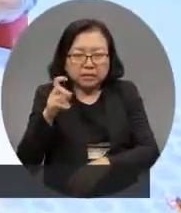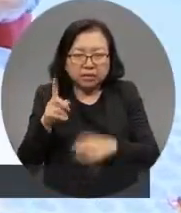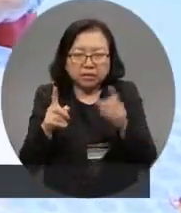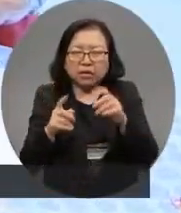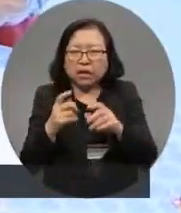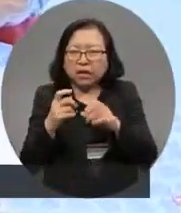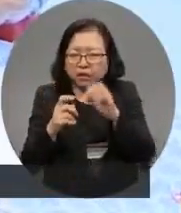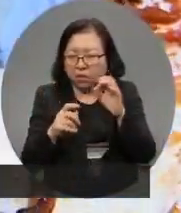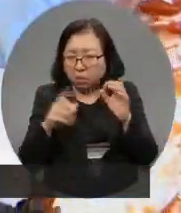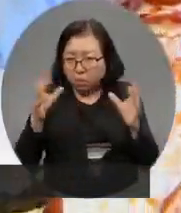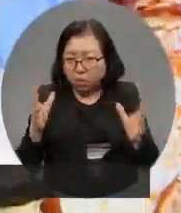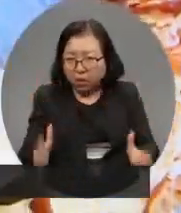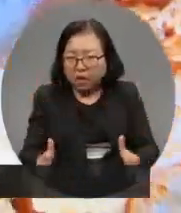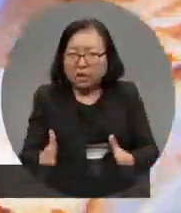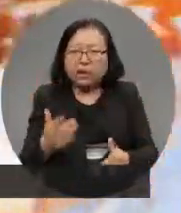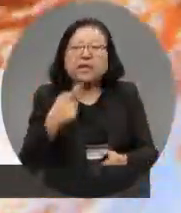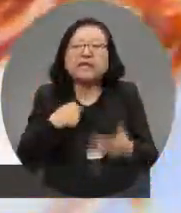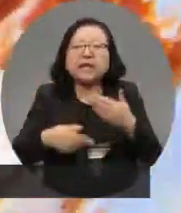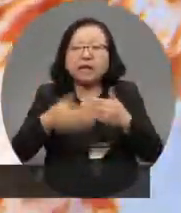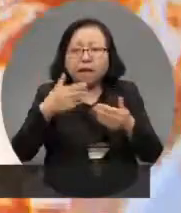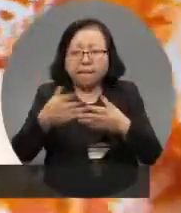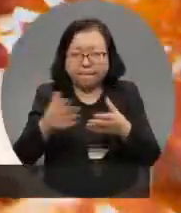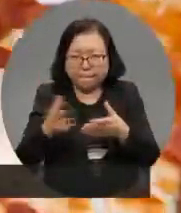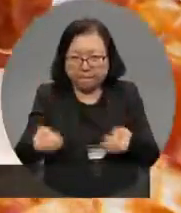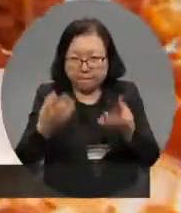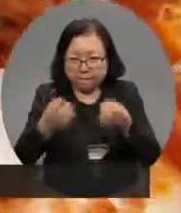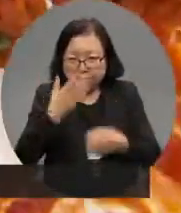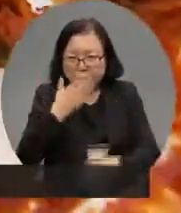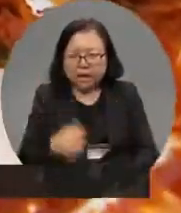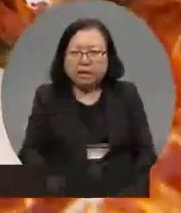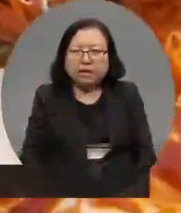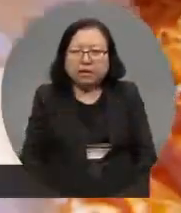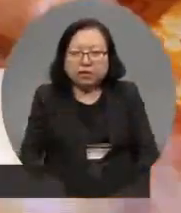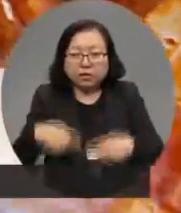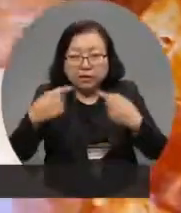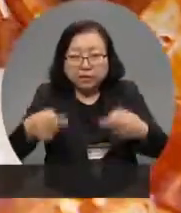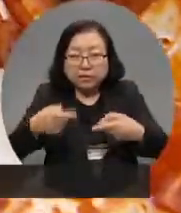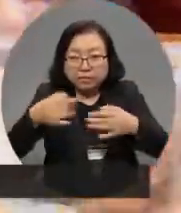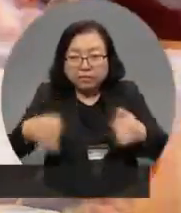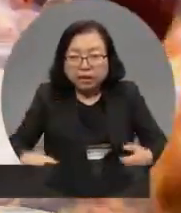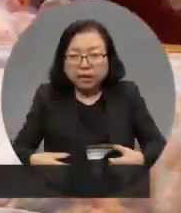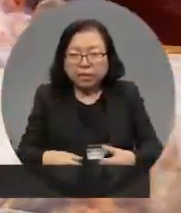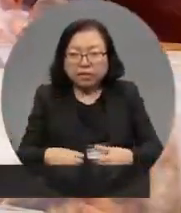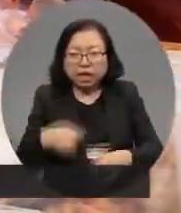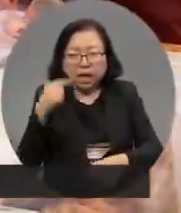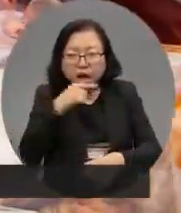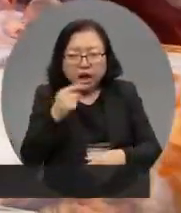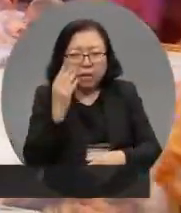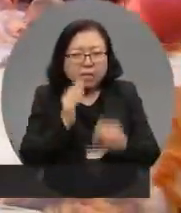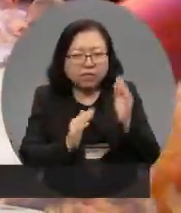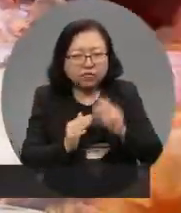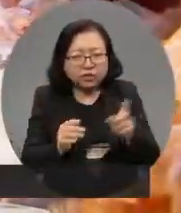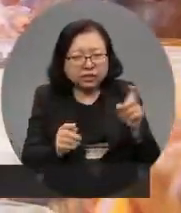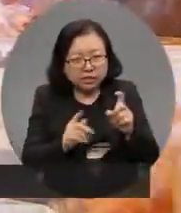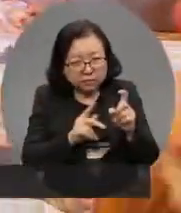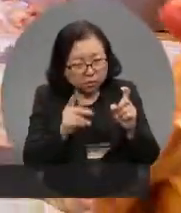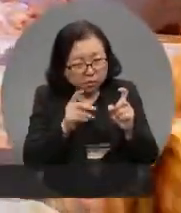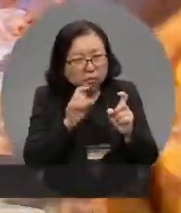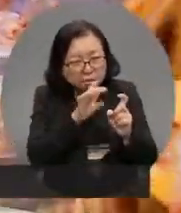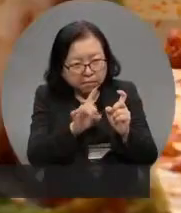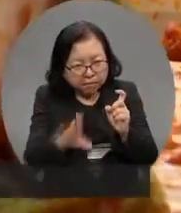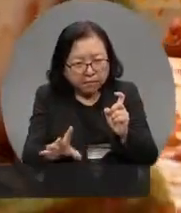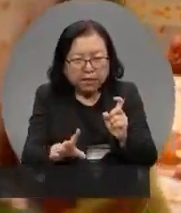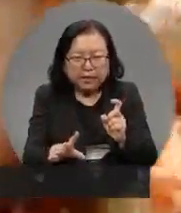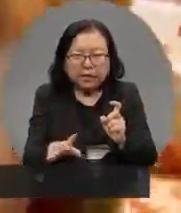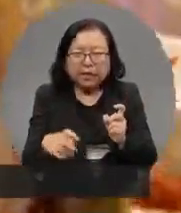김장 체험 행사가 진행됩니다. 괴산군은 김장 체험 참가자들에게 절임 배추 10kg당 괴산사랑